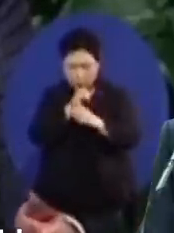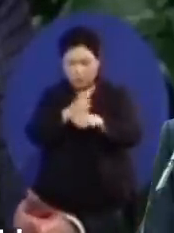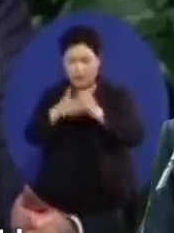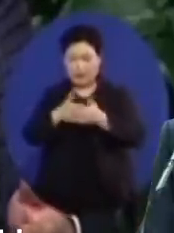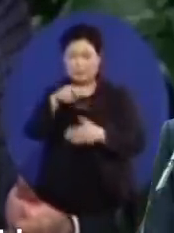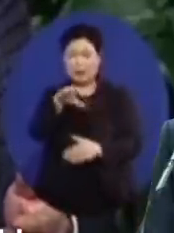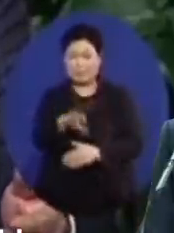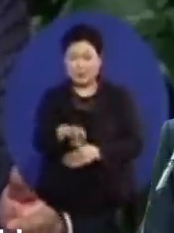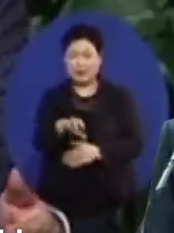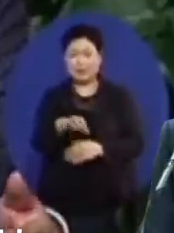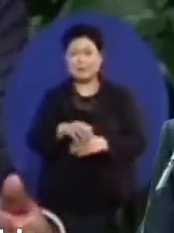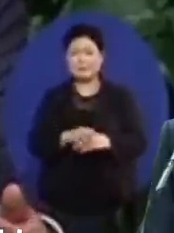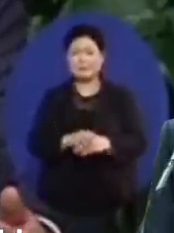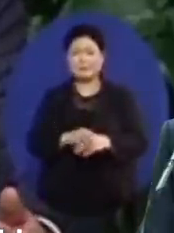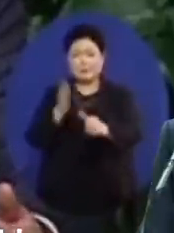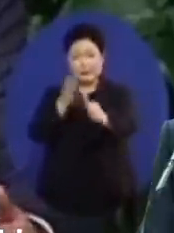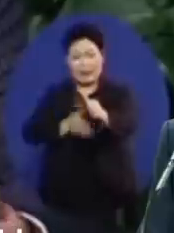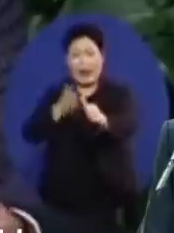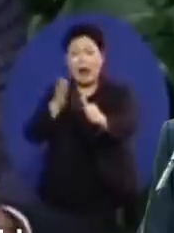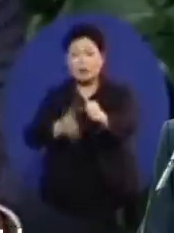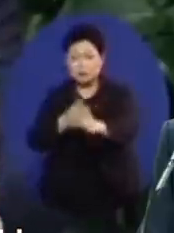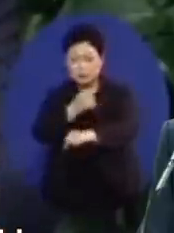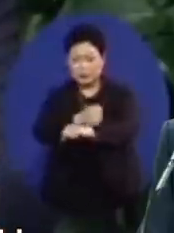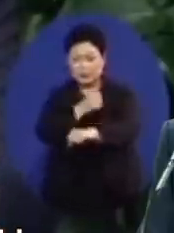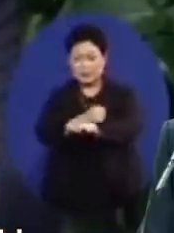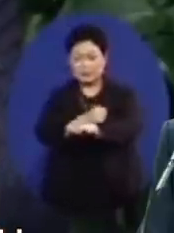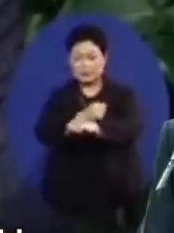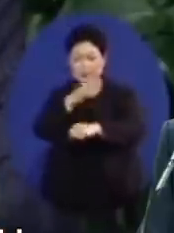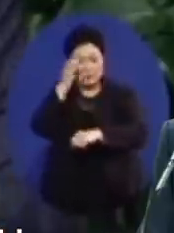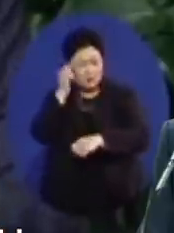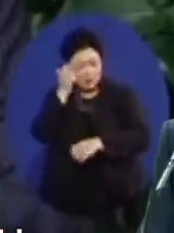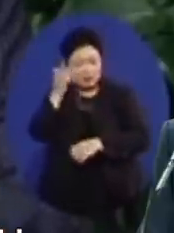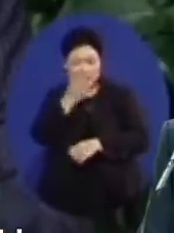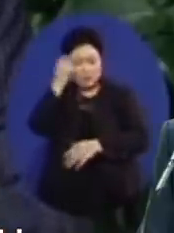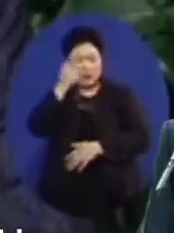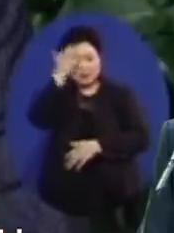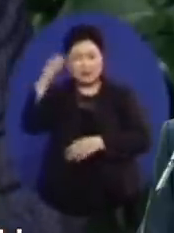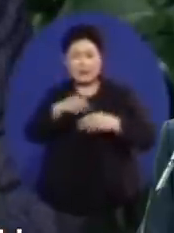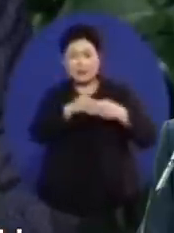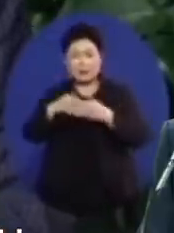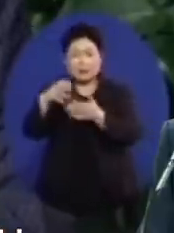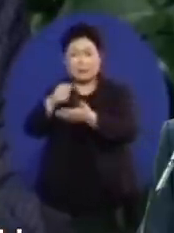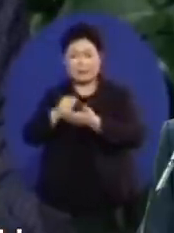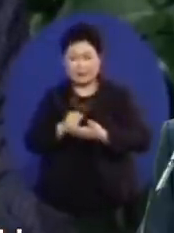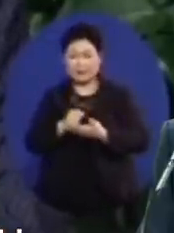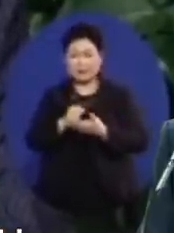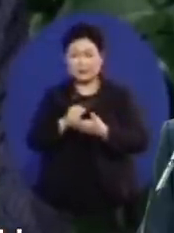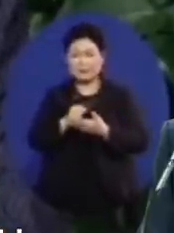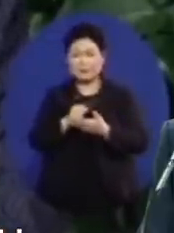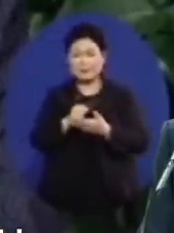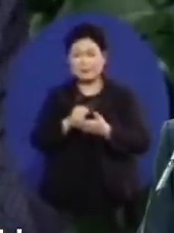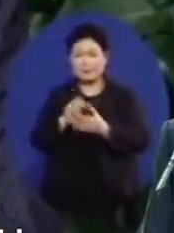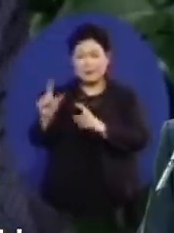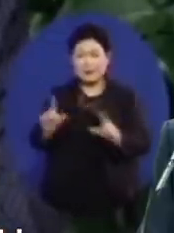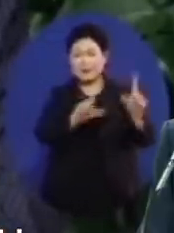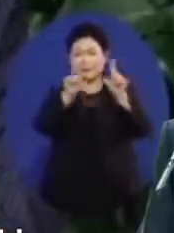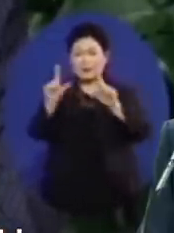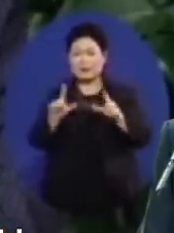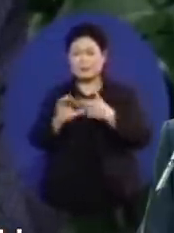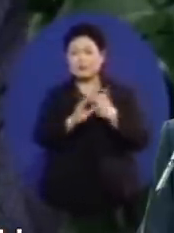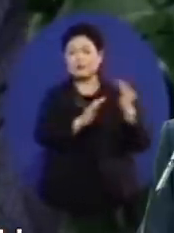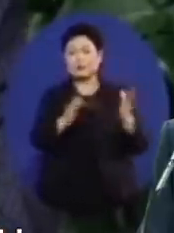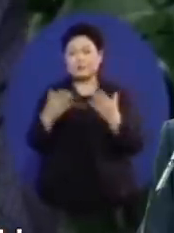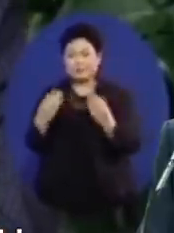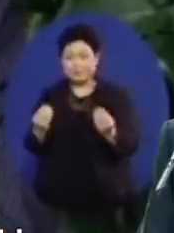앞에 간구하고 성령의 인도를 받아서 삶을 준비하는